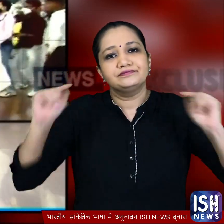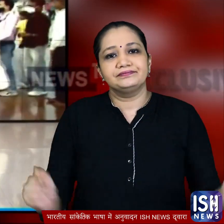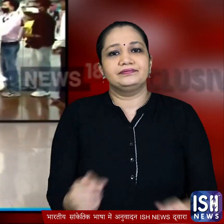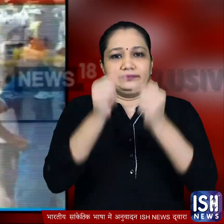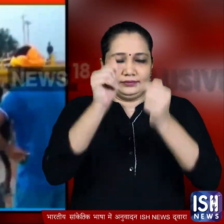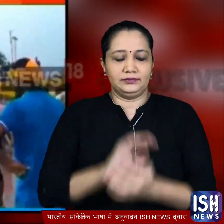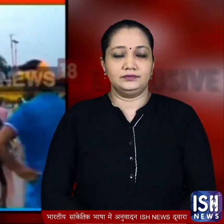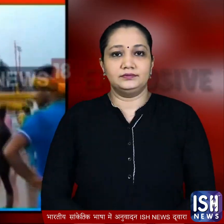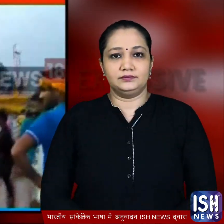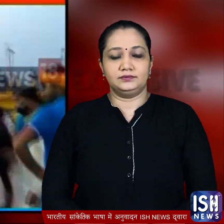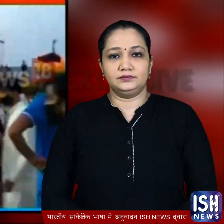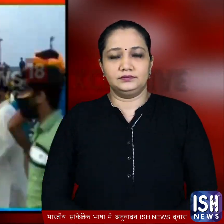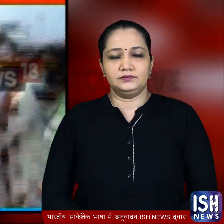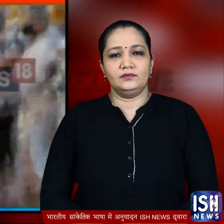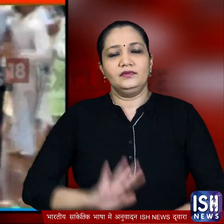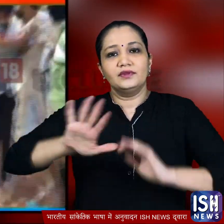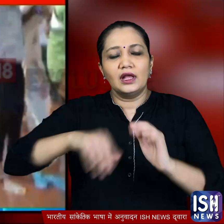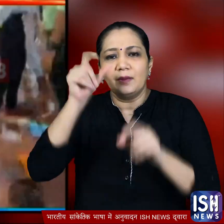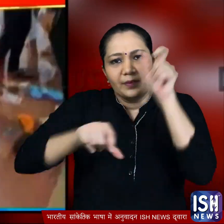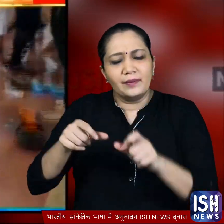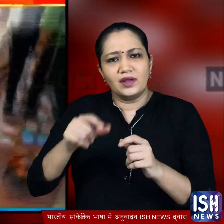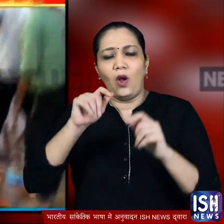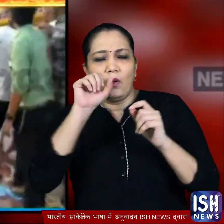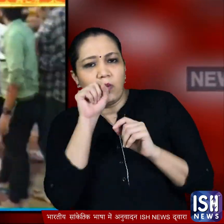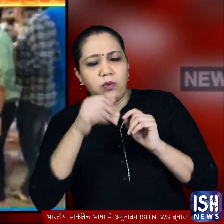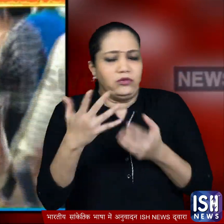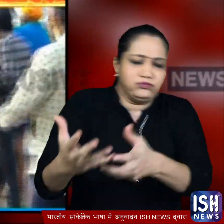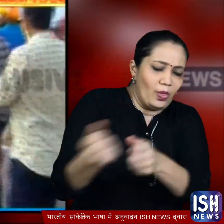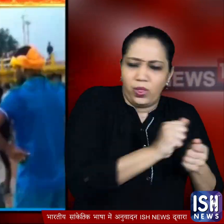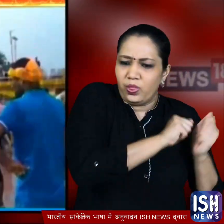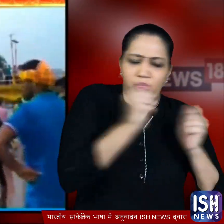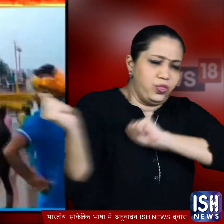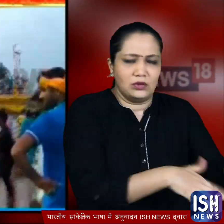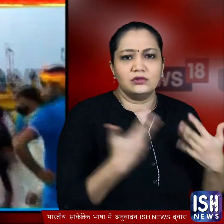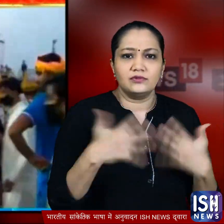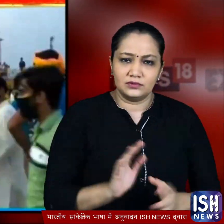गया और फिर वहां मौजूद कुछ लोगों ने उनका हुक्का छीनकर फेंक दिया।